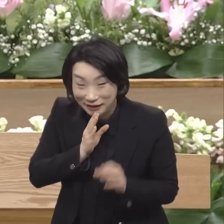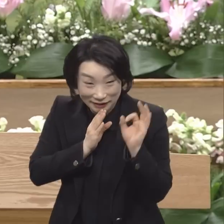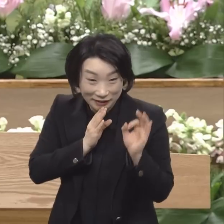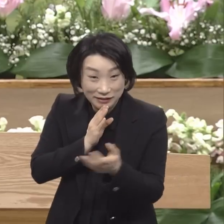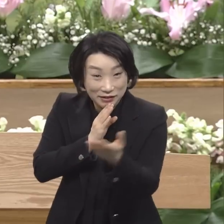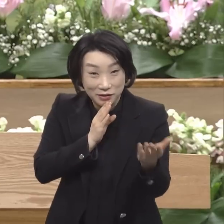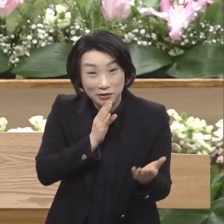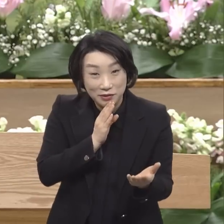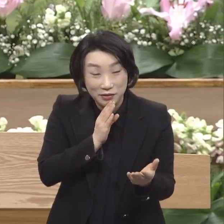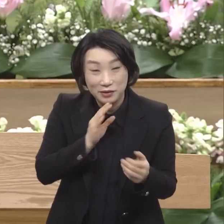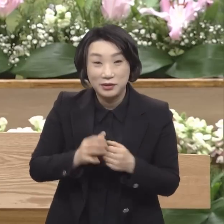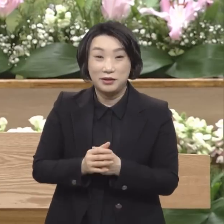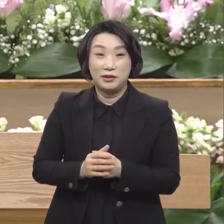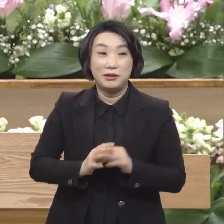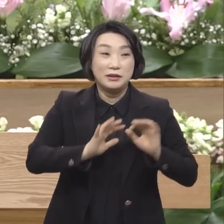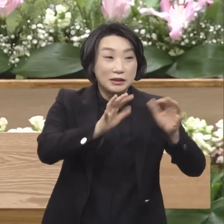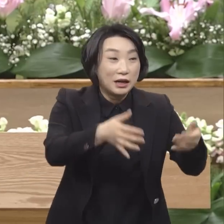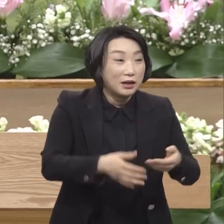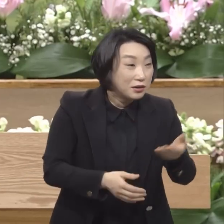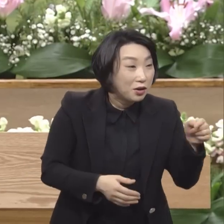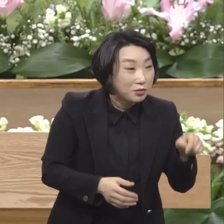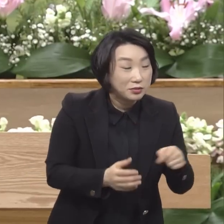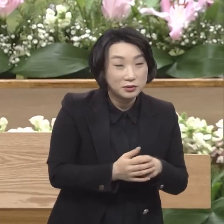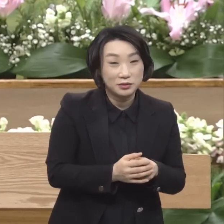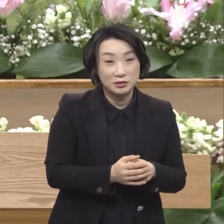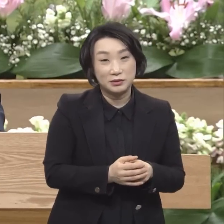공짜요. 세상에